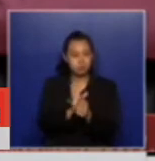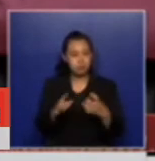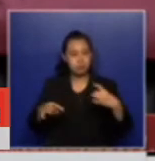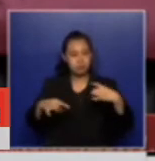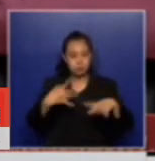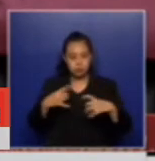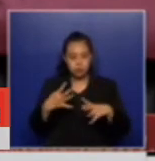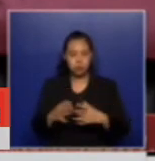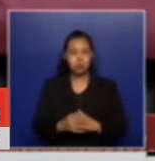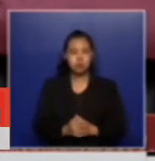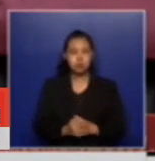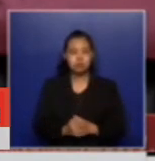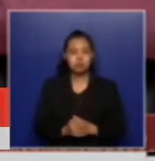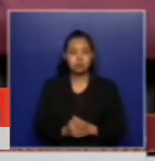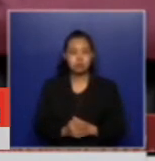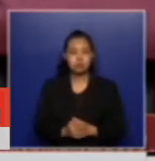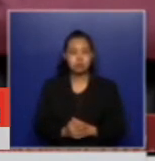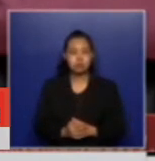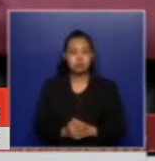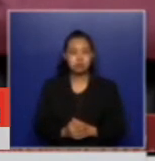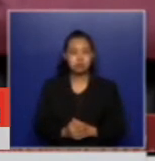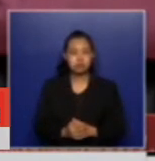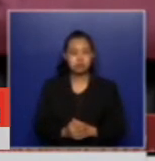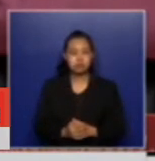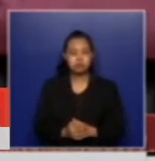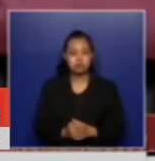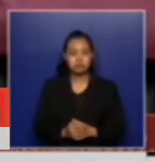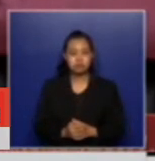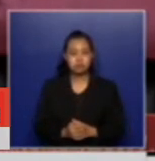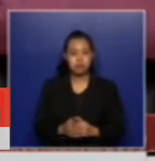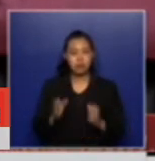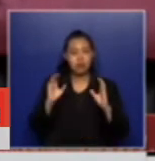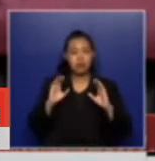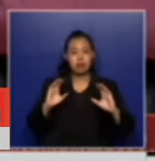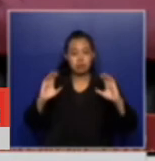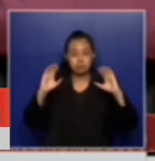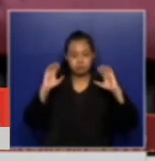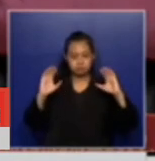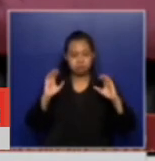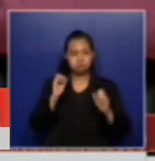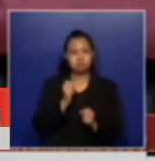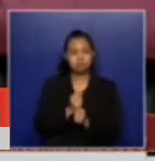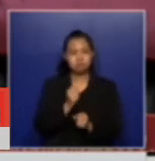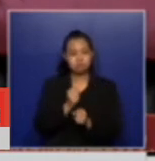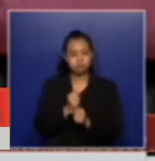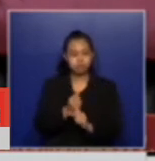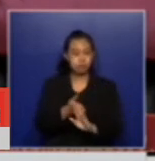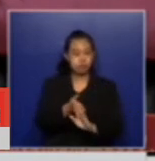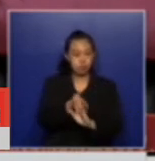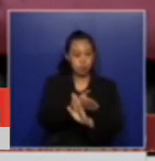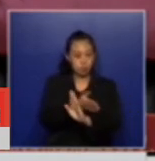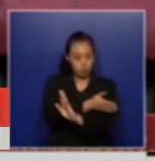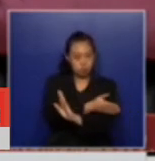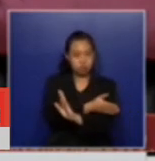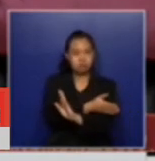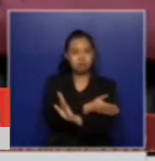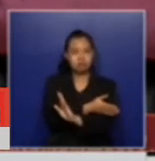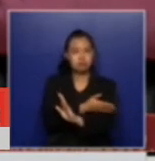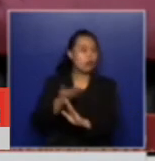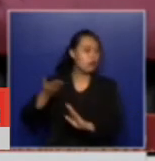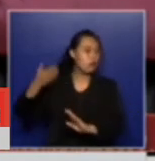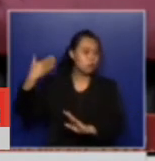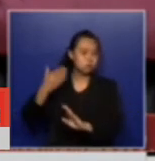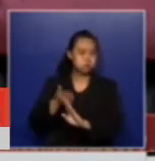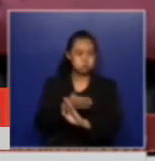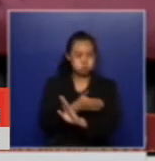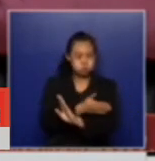มไปถึงนะครับสิ่งที่รัฐบาลได้ดำเนินการเนี่ยมาก่อนหน้านี้นะครับมันล้วนเป็นอุ